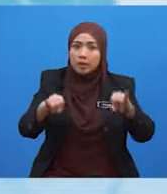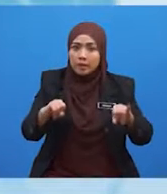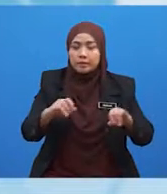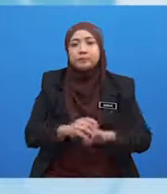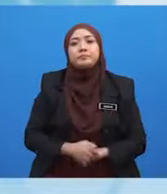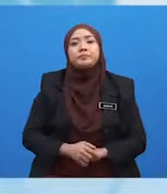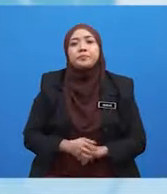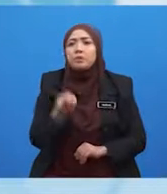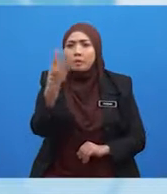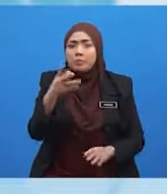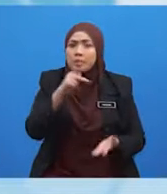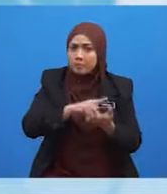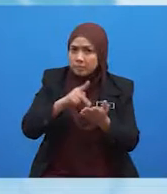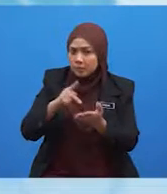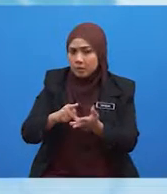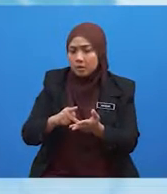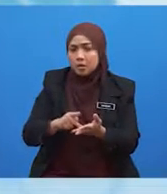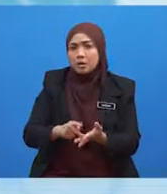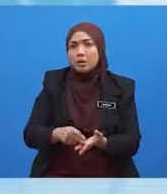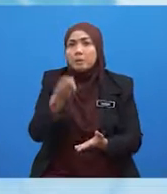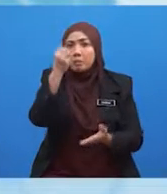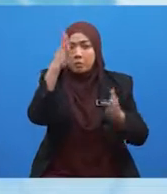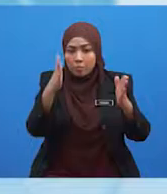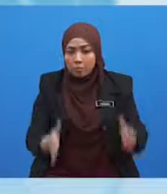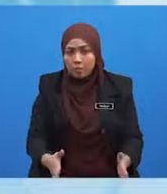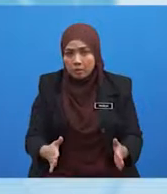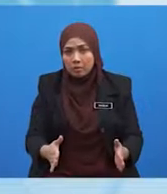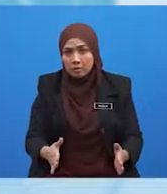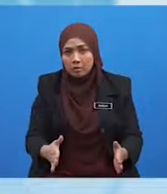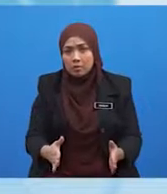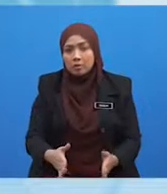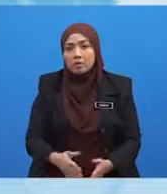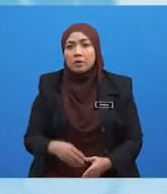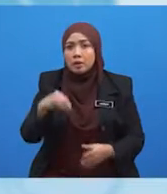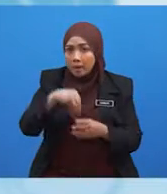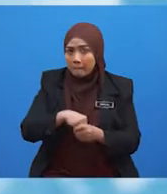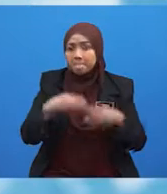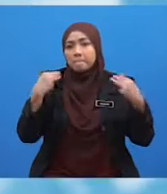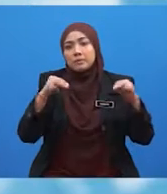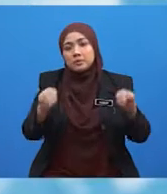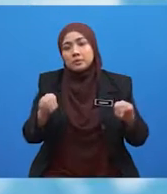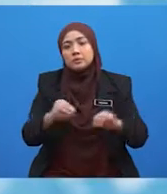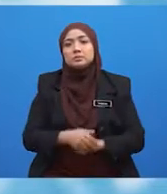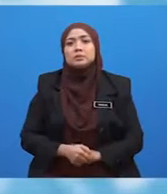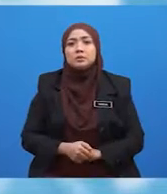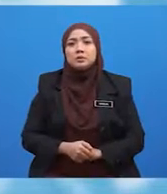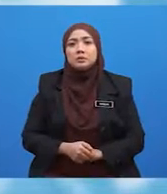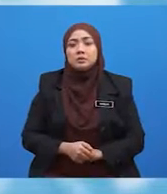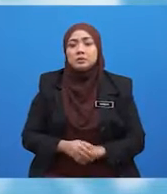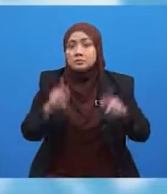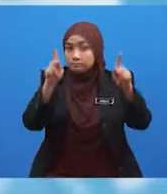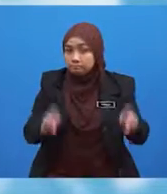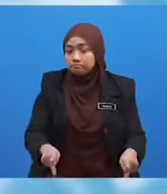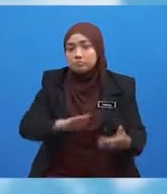berapakah bilangan pengguna dan bilangan potensi peluang yang adil dalam pasaran Praja Praja